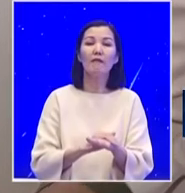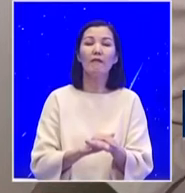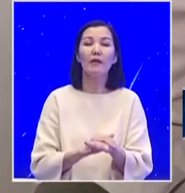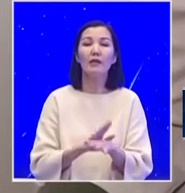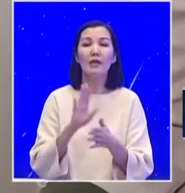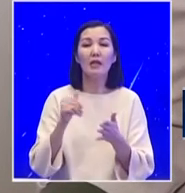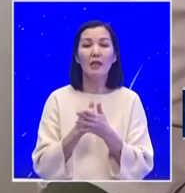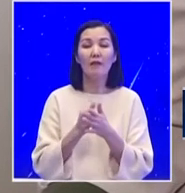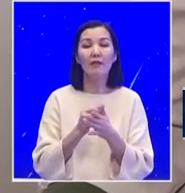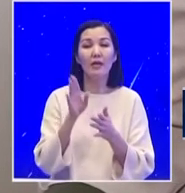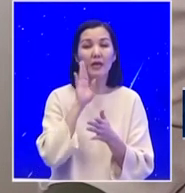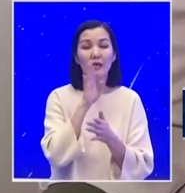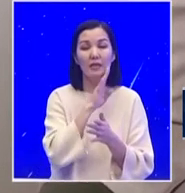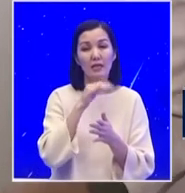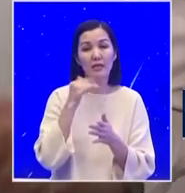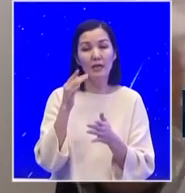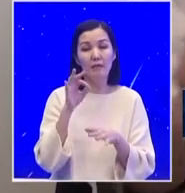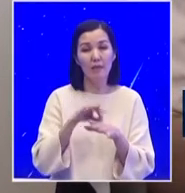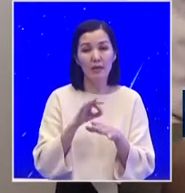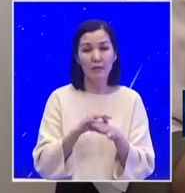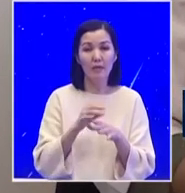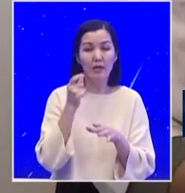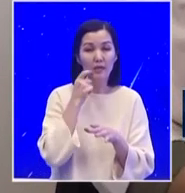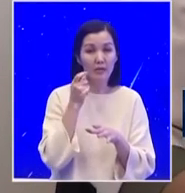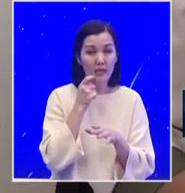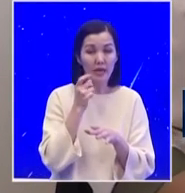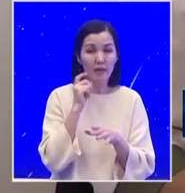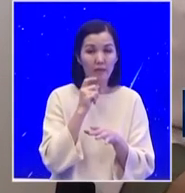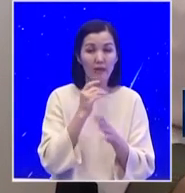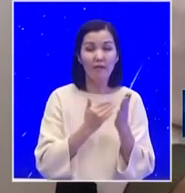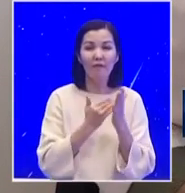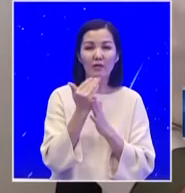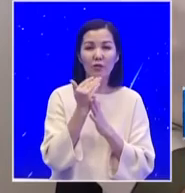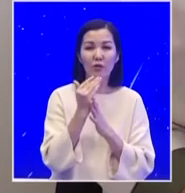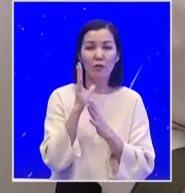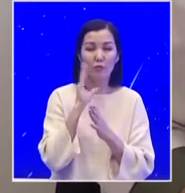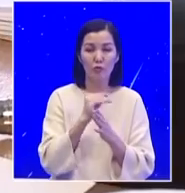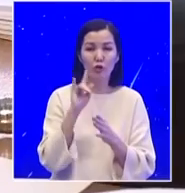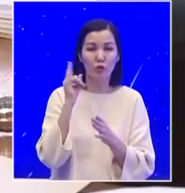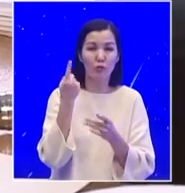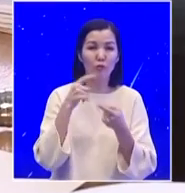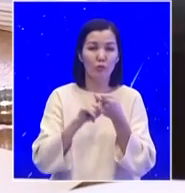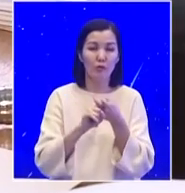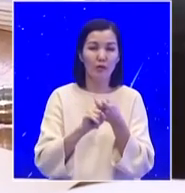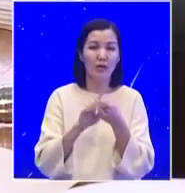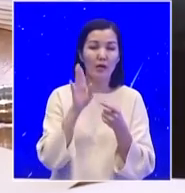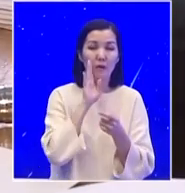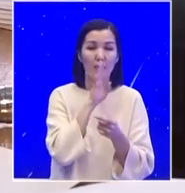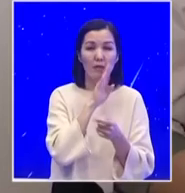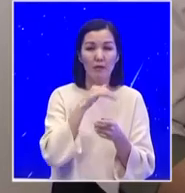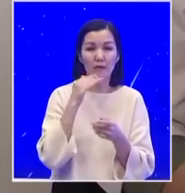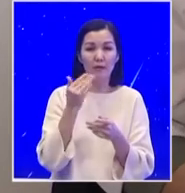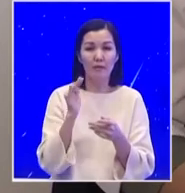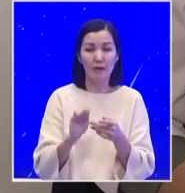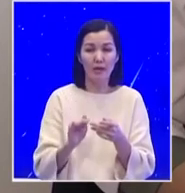главное, конечно, когда родители ребенка больны сахарным диабетом. Тогда сохраняется высокая вероятность. И потом, что делают мамы с папами, когда их